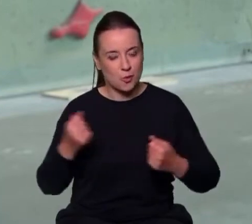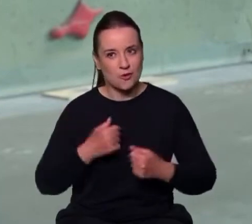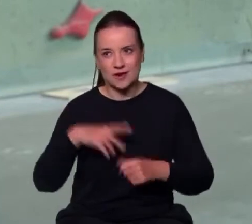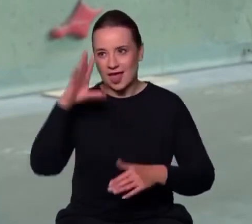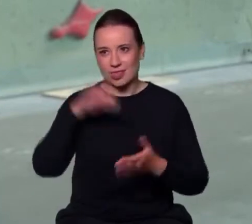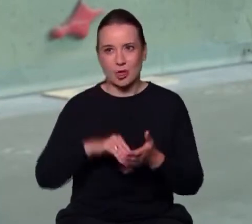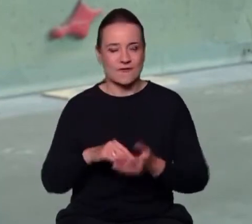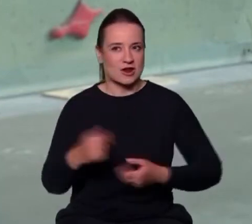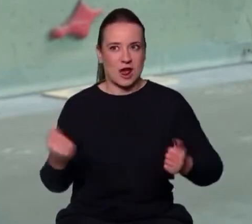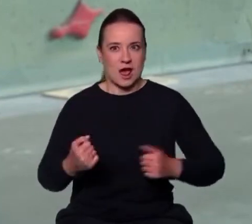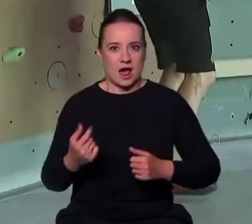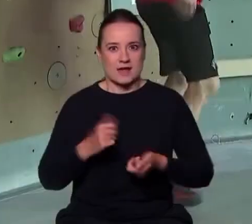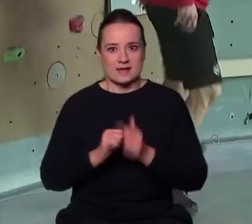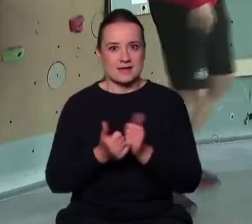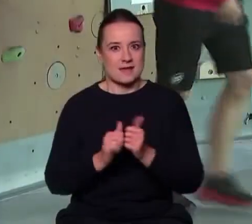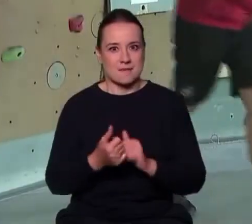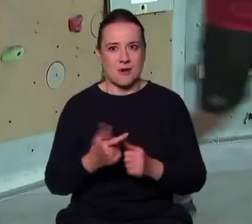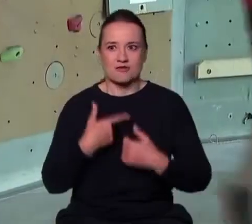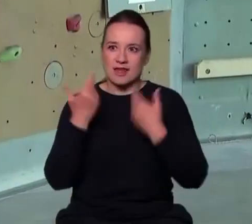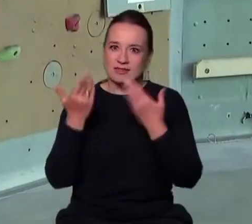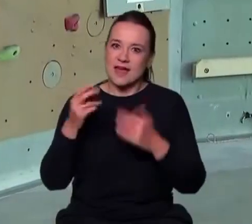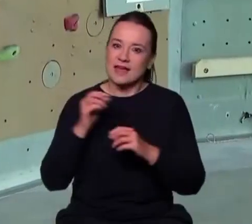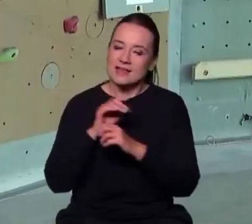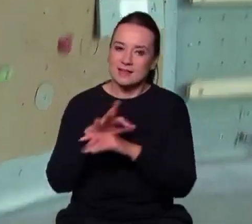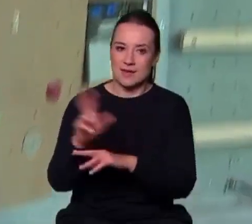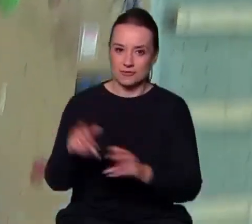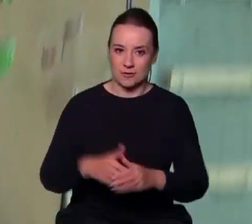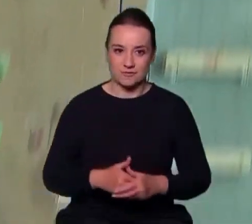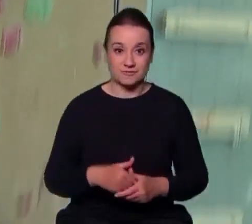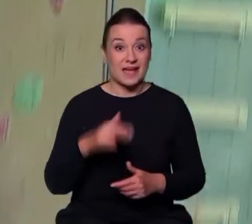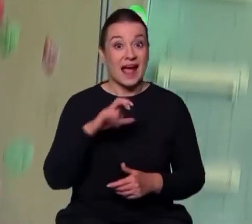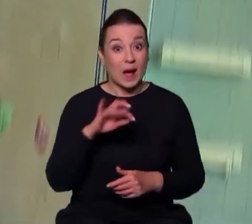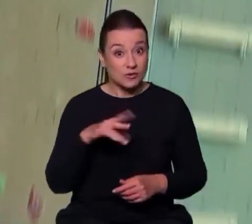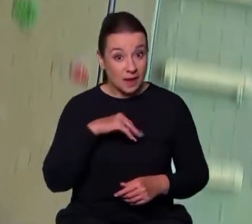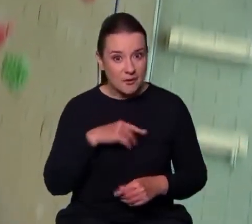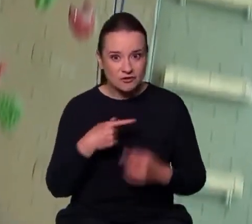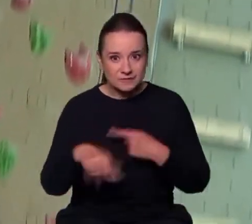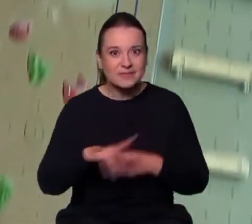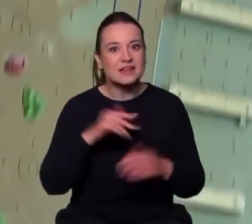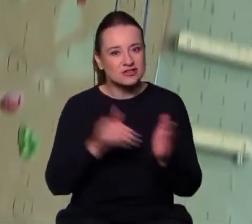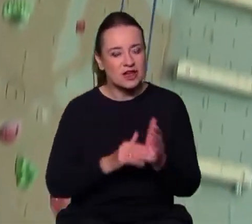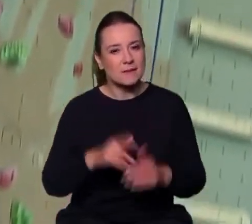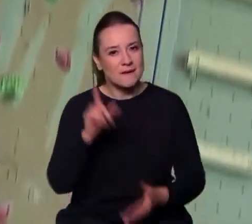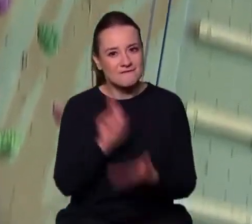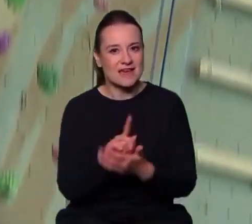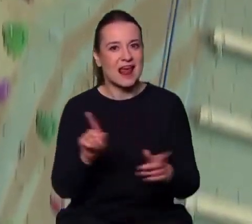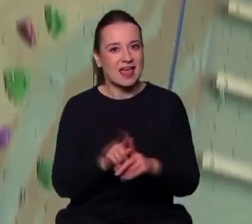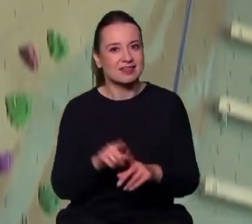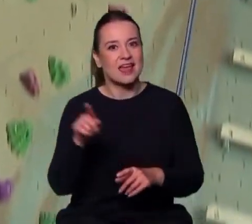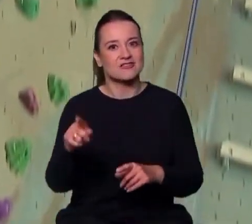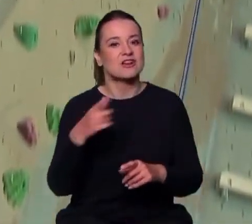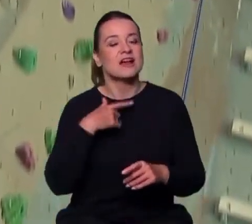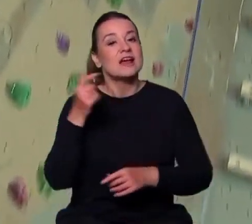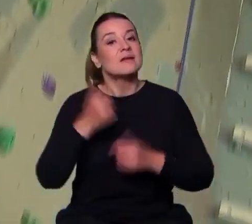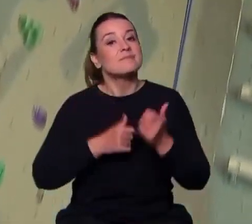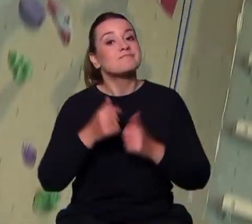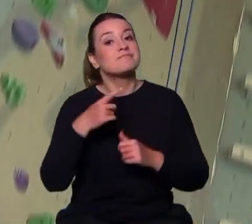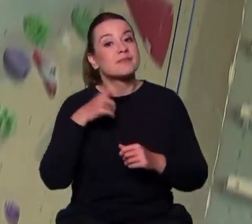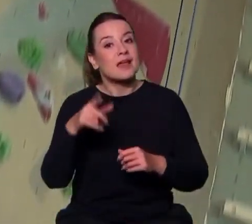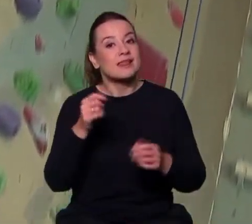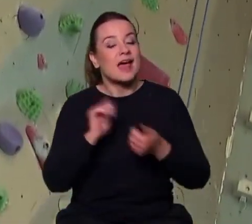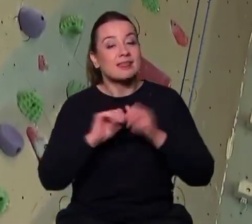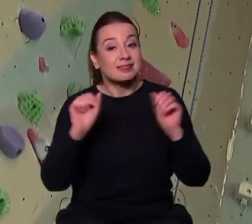być inspiracją dla kogoś. Inspiracją Kałucka może być już niebawem. Trzeba wygrać Igrzyska Europejskie. Forma jest. Na treningu osiągnęła